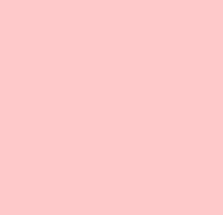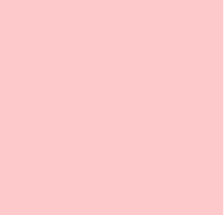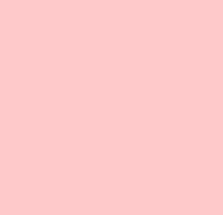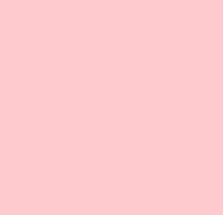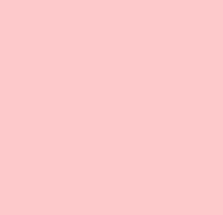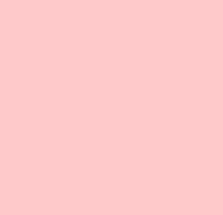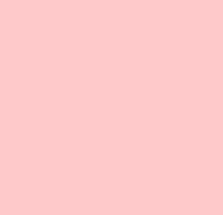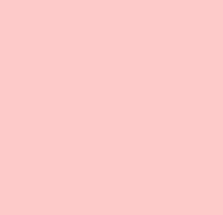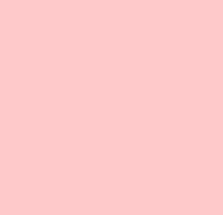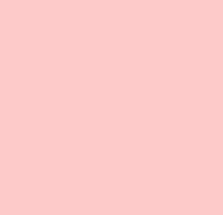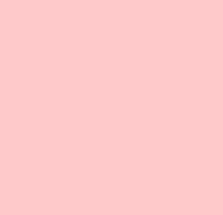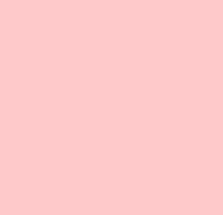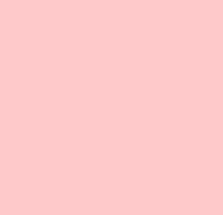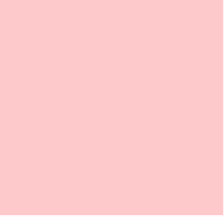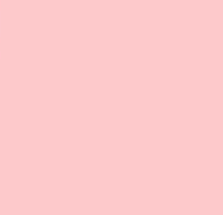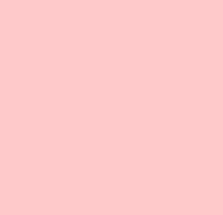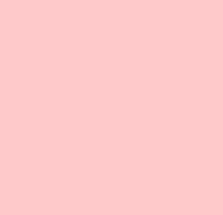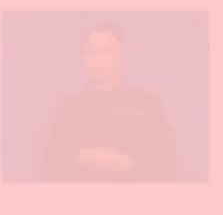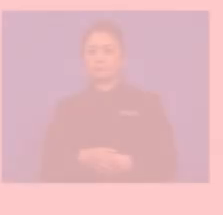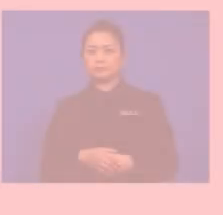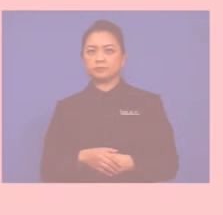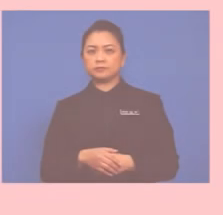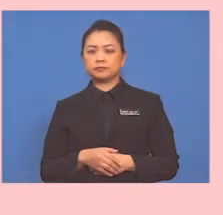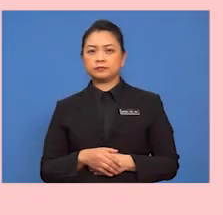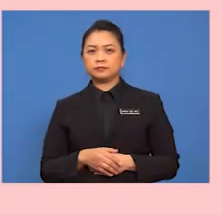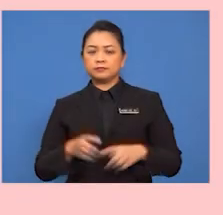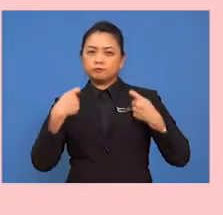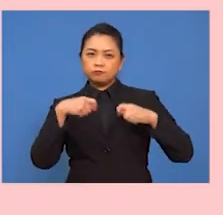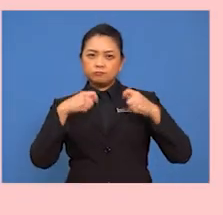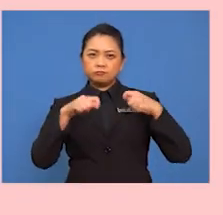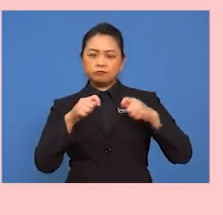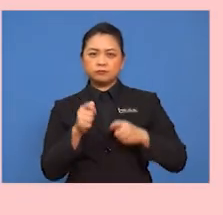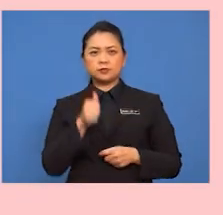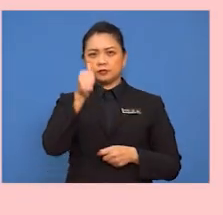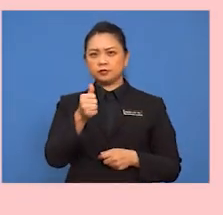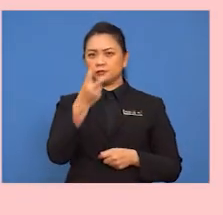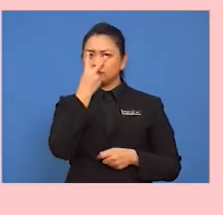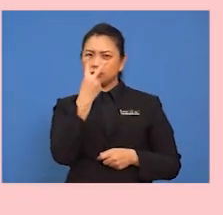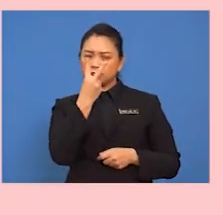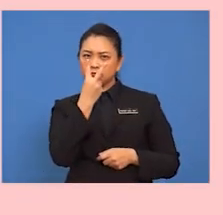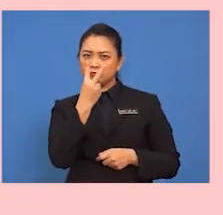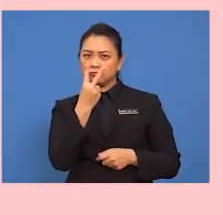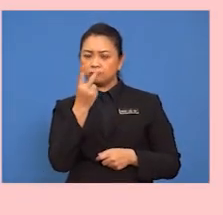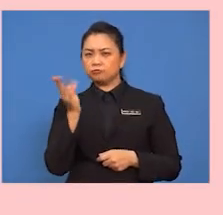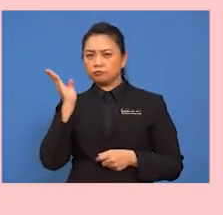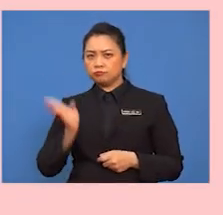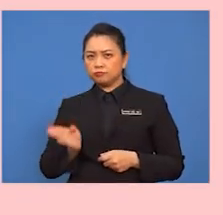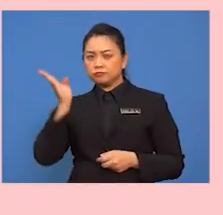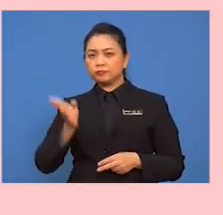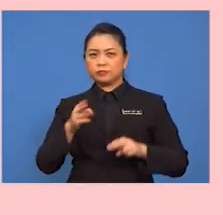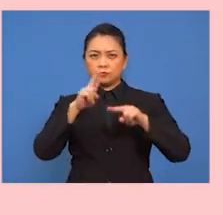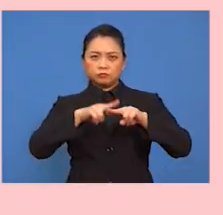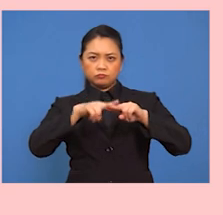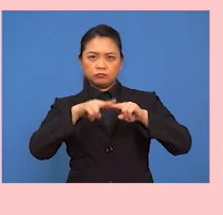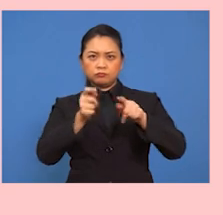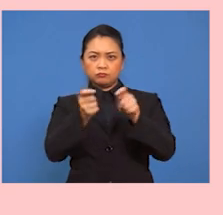darab tiga satu Cuba anda perhatikan kedudukan tiga